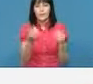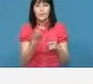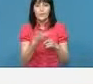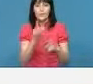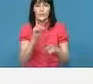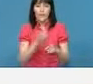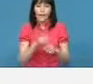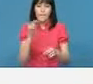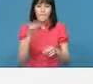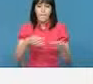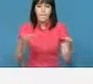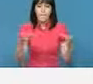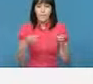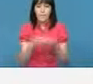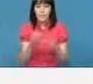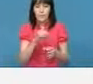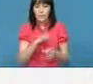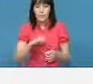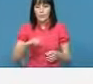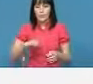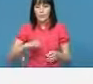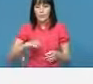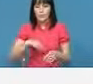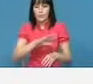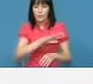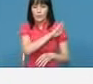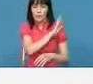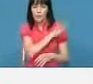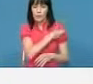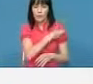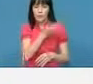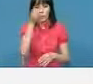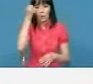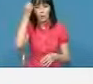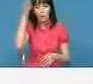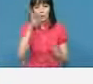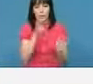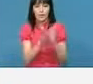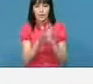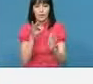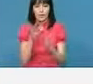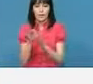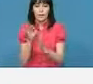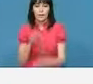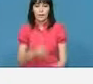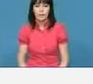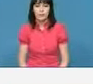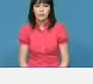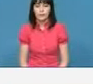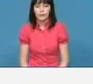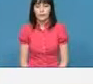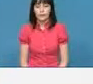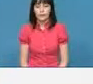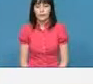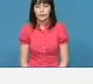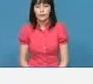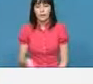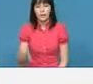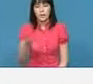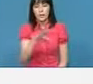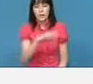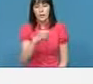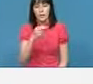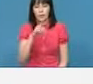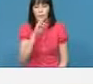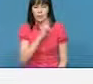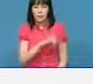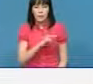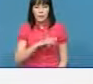бұл салаға өзінің нағыз білгірі іріктеліп алынады. Жалпы жұмыс оңай емес, қиын.